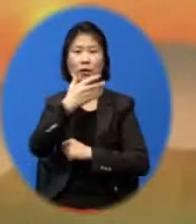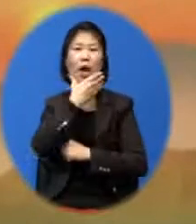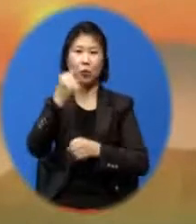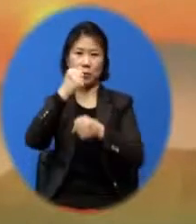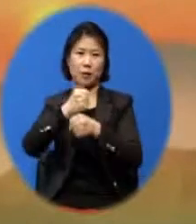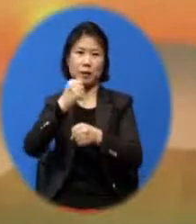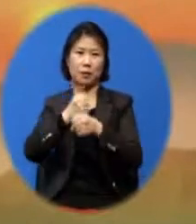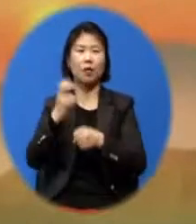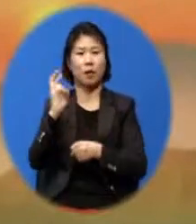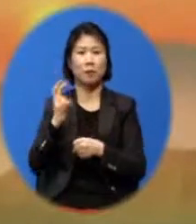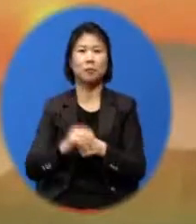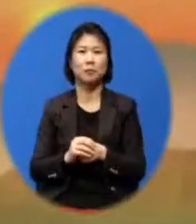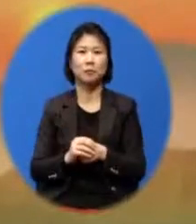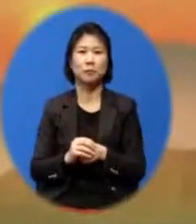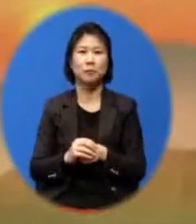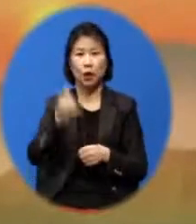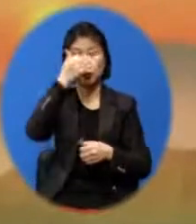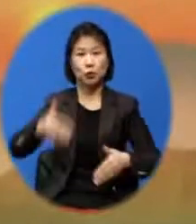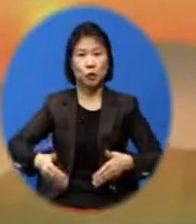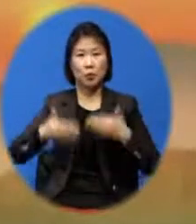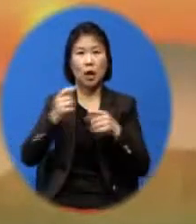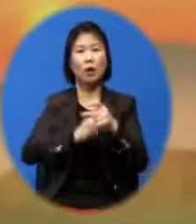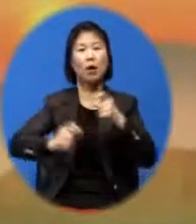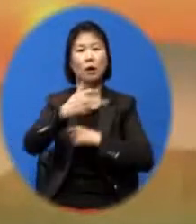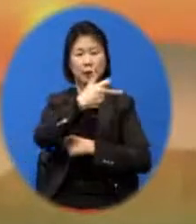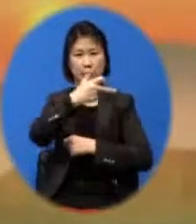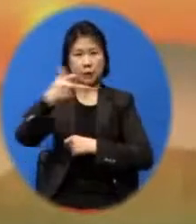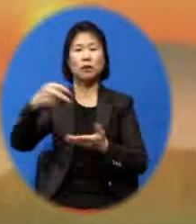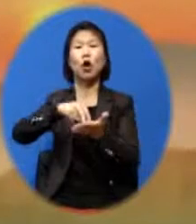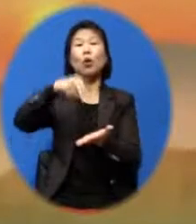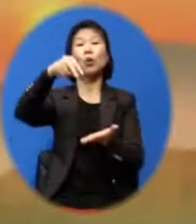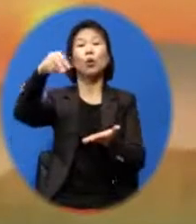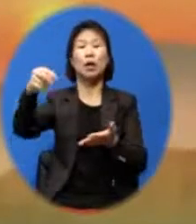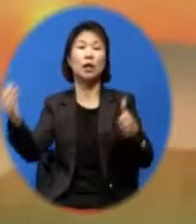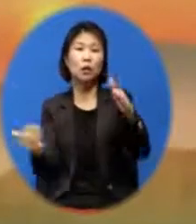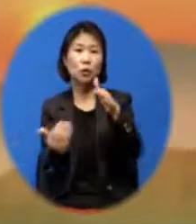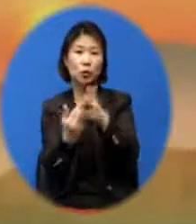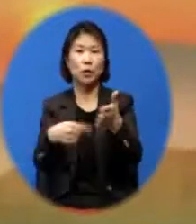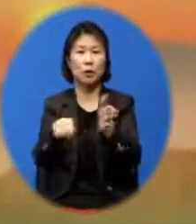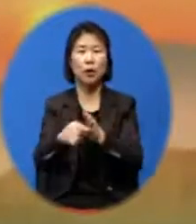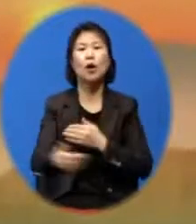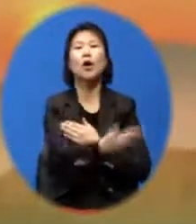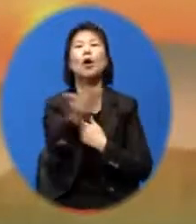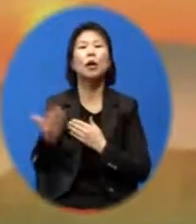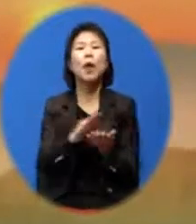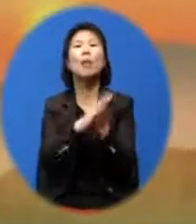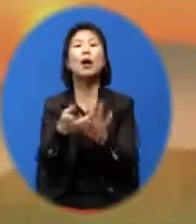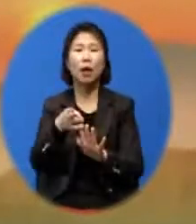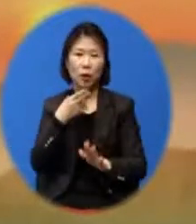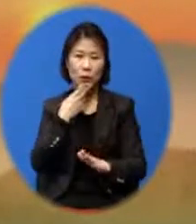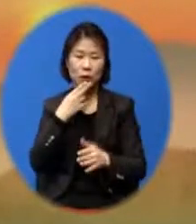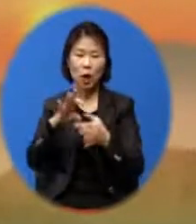행복을 만들어갈 것입니다. 충청남도가 더 큰 도약을 이룰 수 있도록 여러분의 변함없는